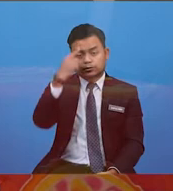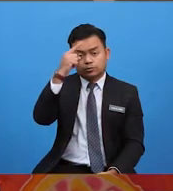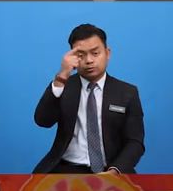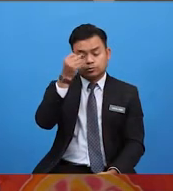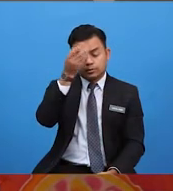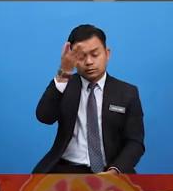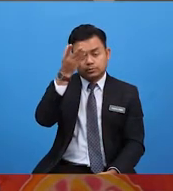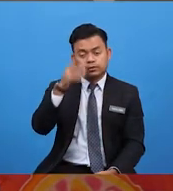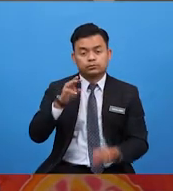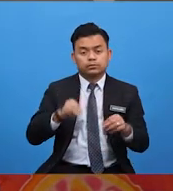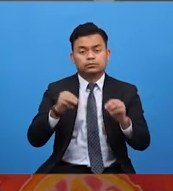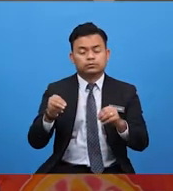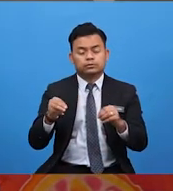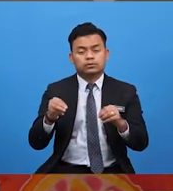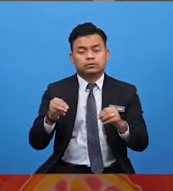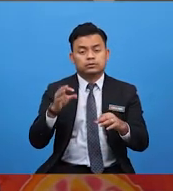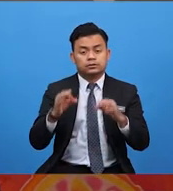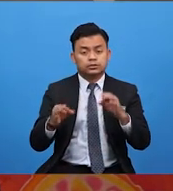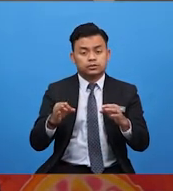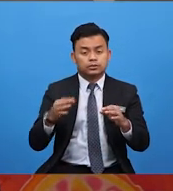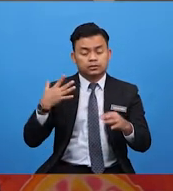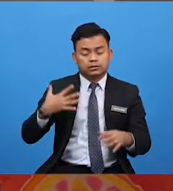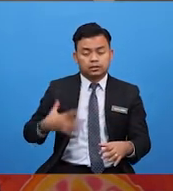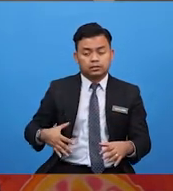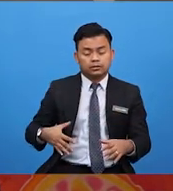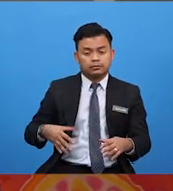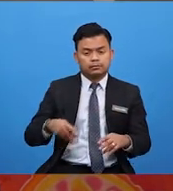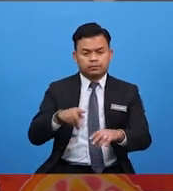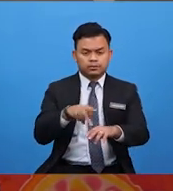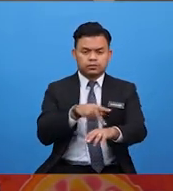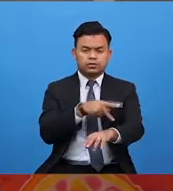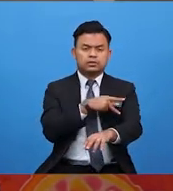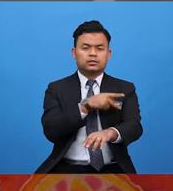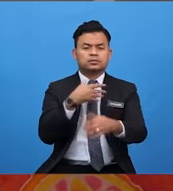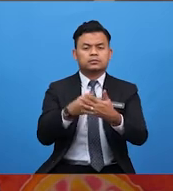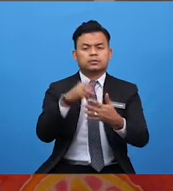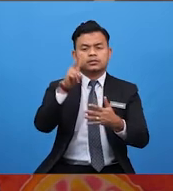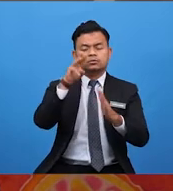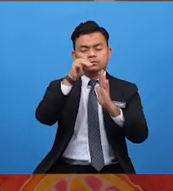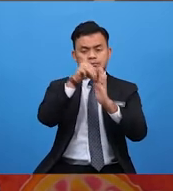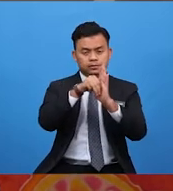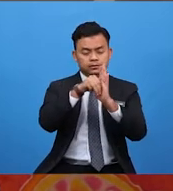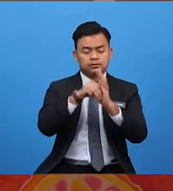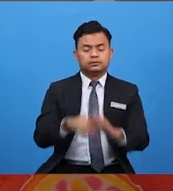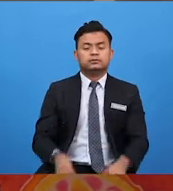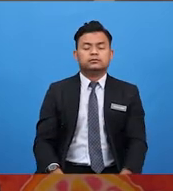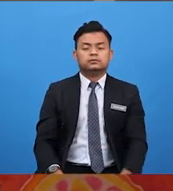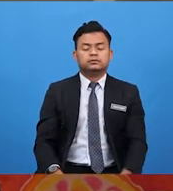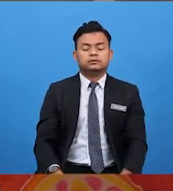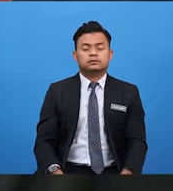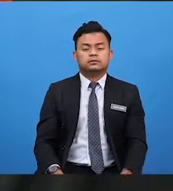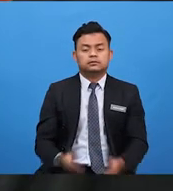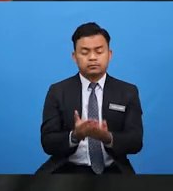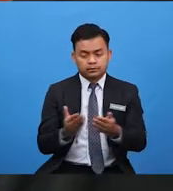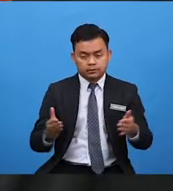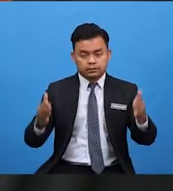Untuk pengetahuan murid-murid, sekiranya kain yang dihasilkan panjang sehingga 2 meter, bekas takungan yang sesuai untuk